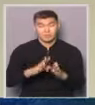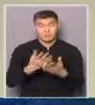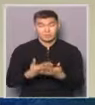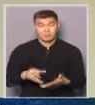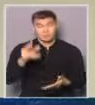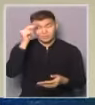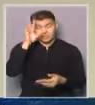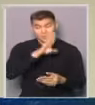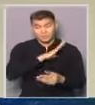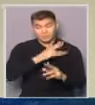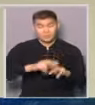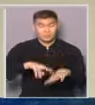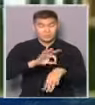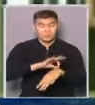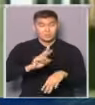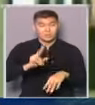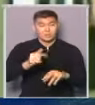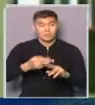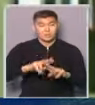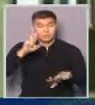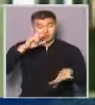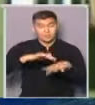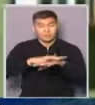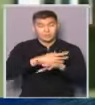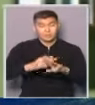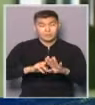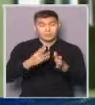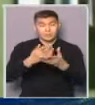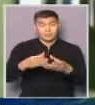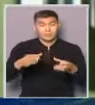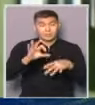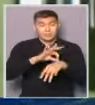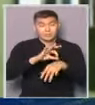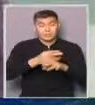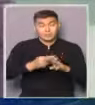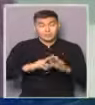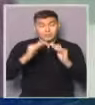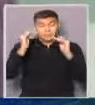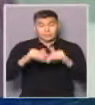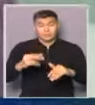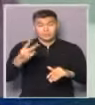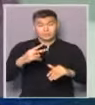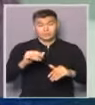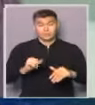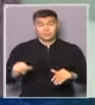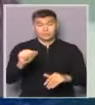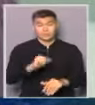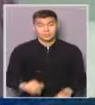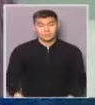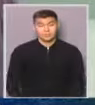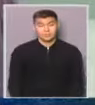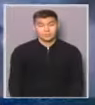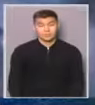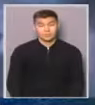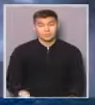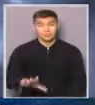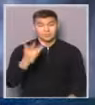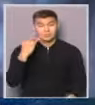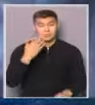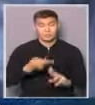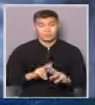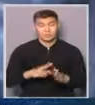числа случаев заражения коронавирусом в стране. В Японии заболеваемость снижается с 20 августа. В США